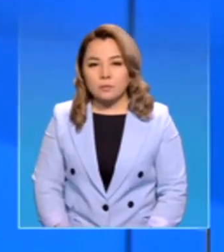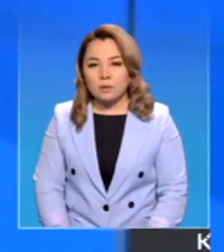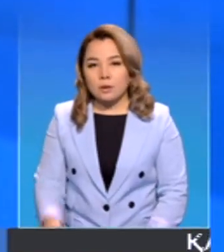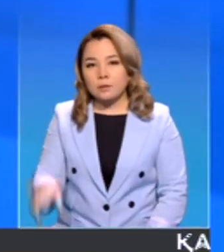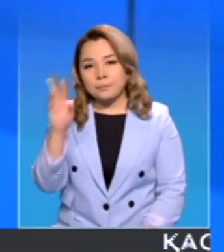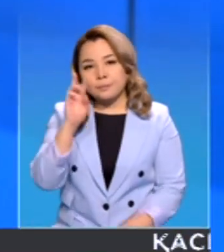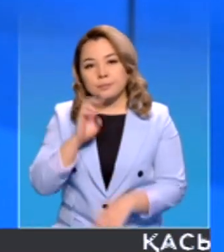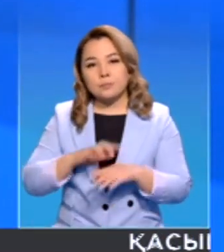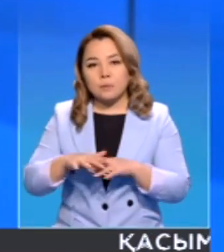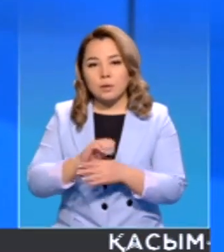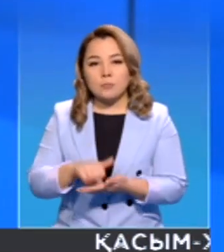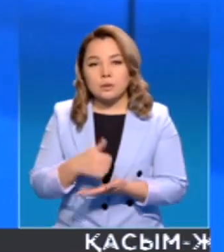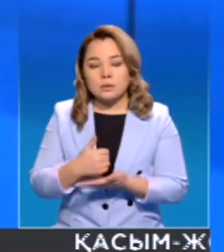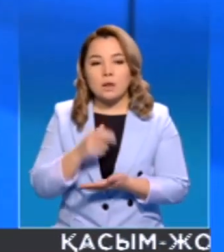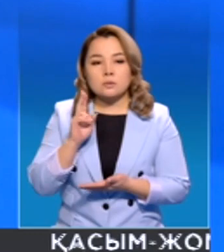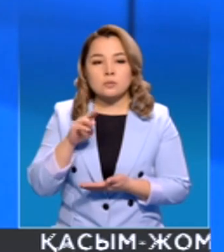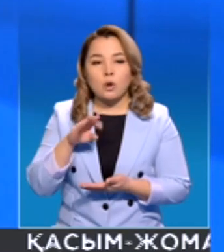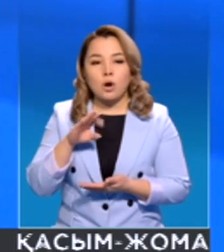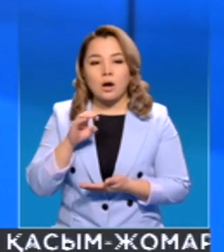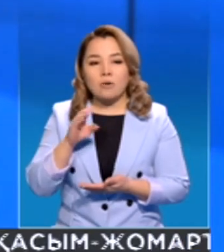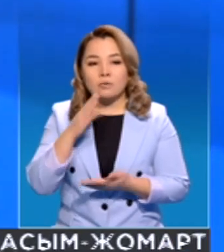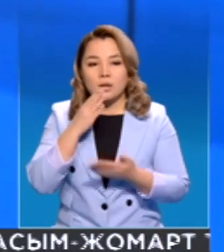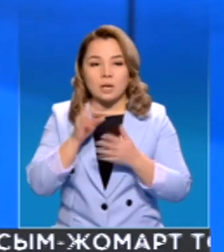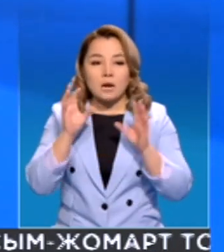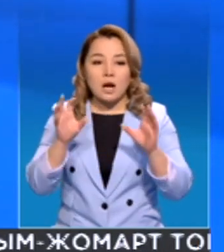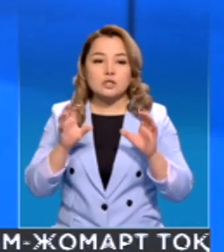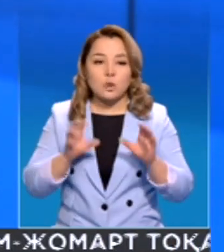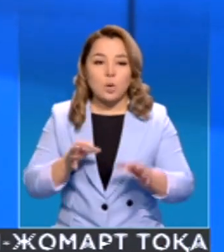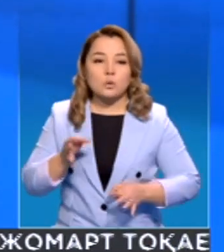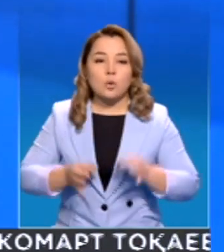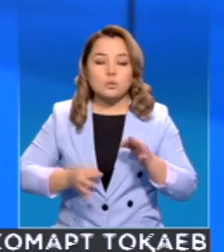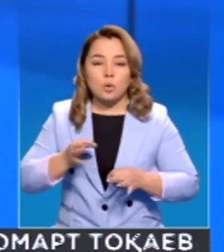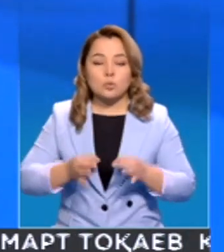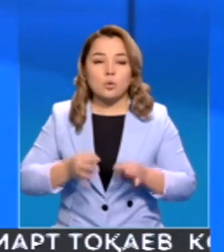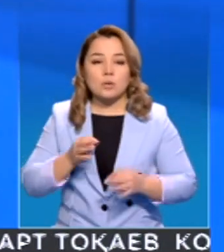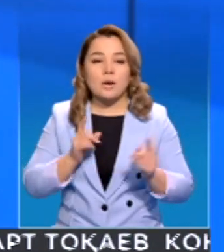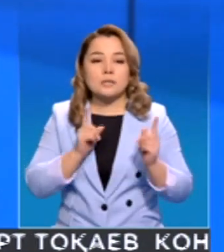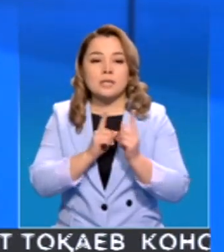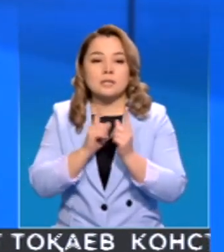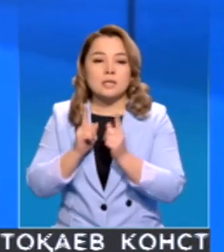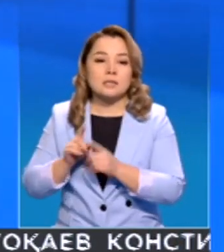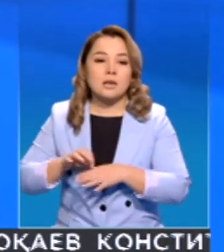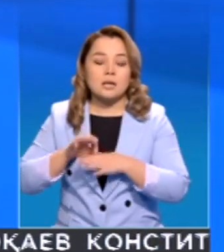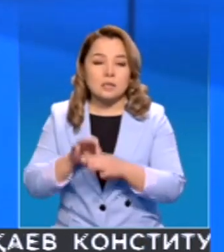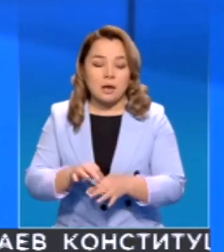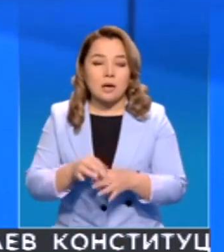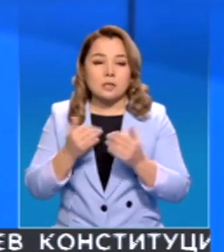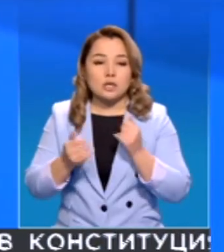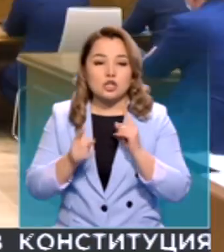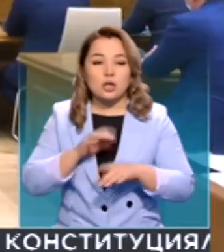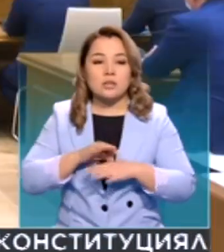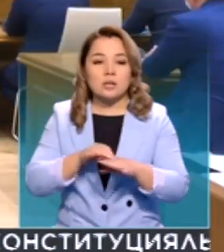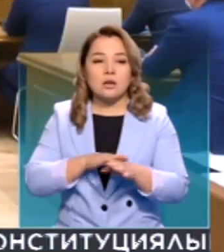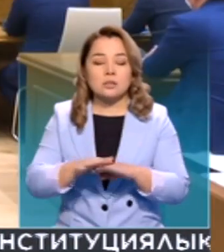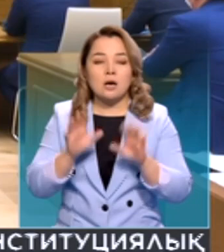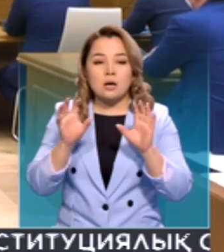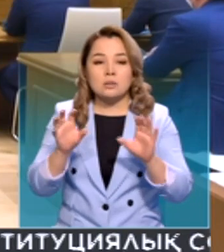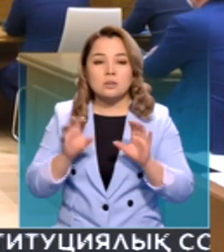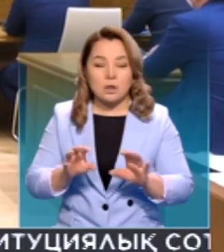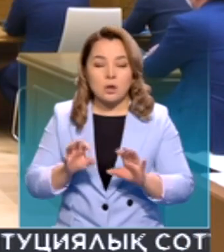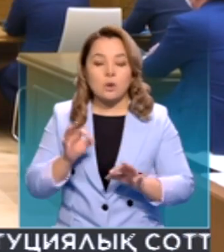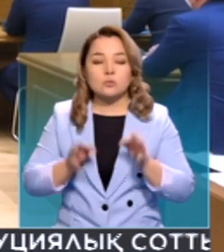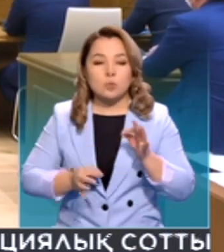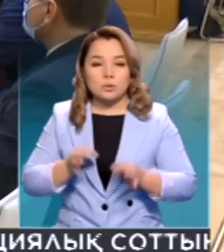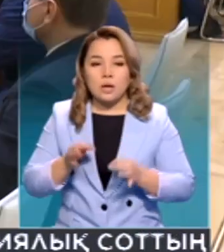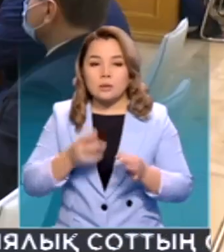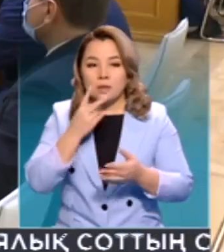Енді рет-ретмен мемлекет басшысы Қасым-Жомарт Тоқаев Конституциялық соттың судьяларымен кездесті. Жиында ол Конституциялық сот 51-де